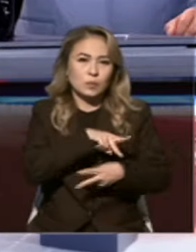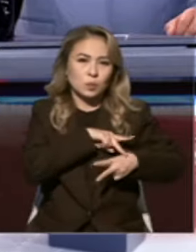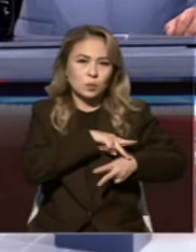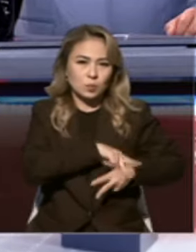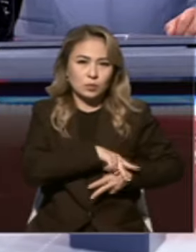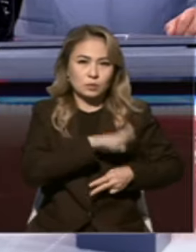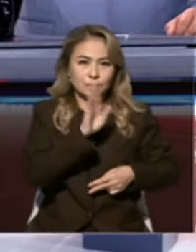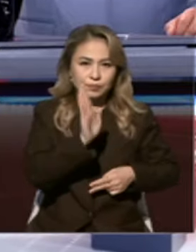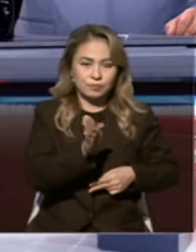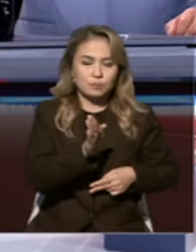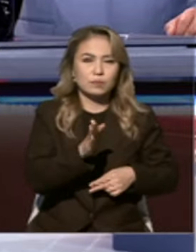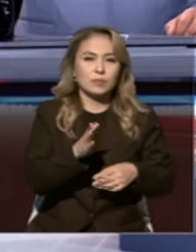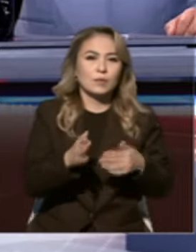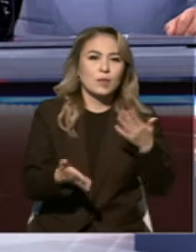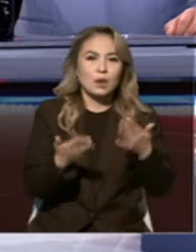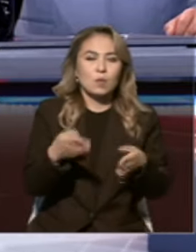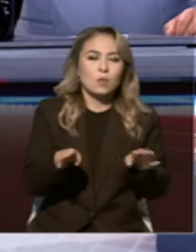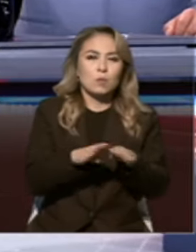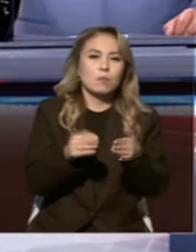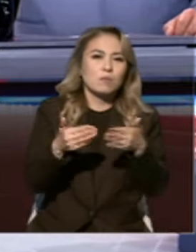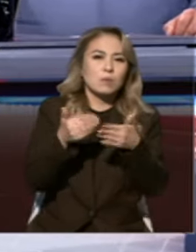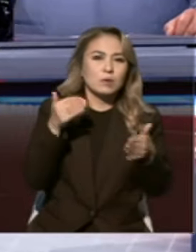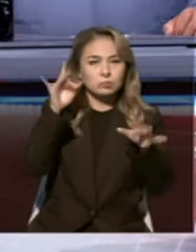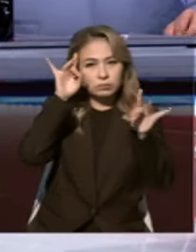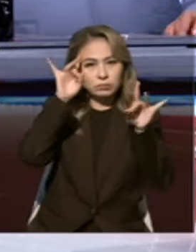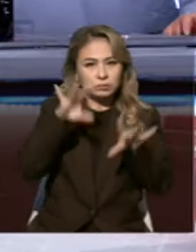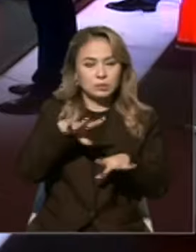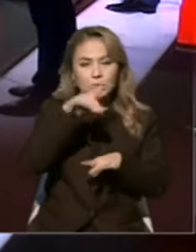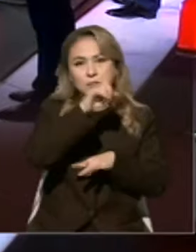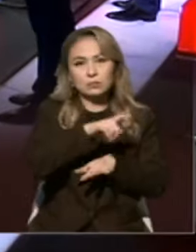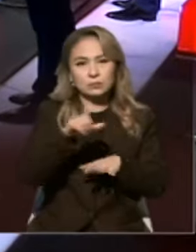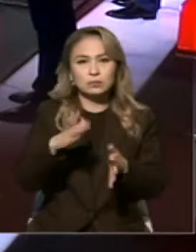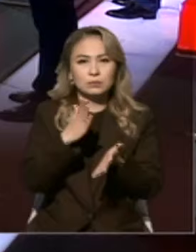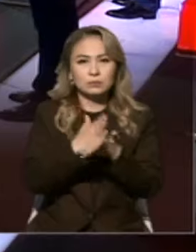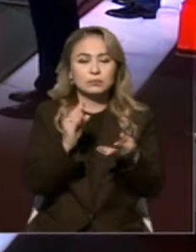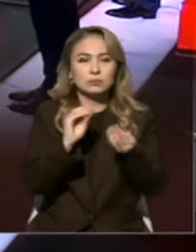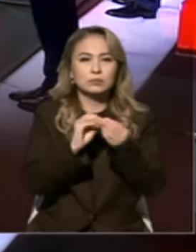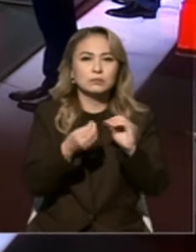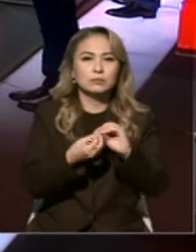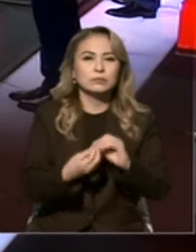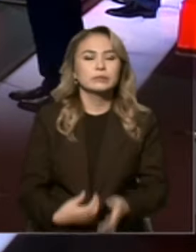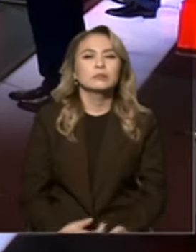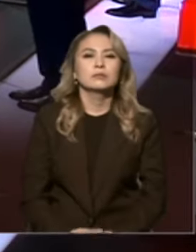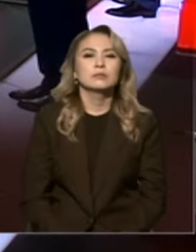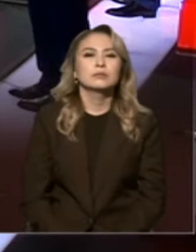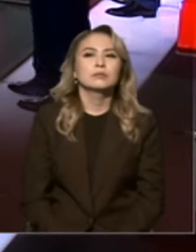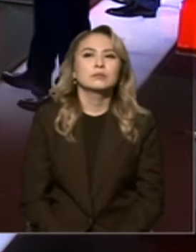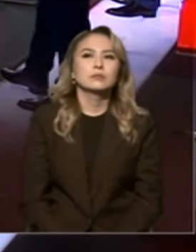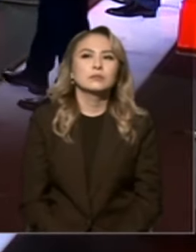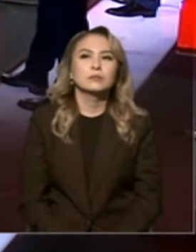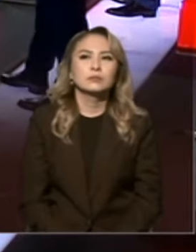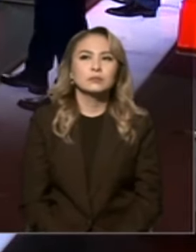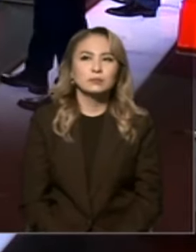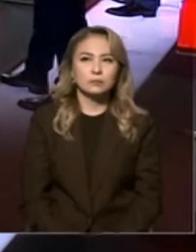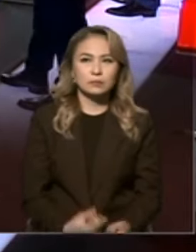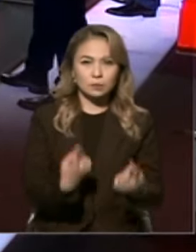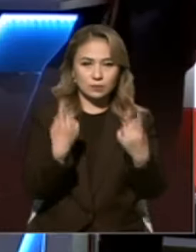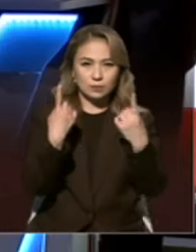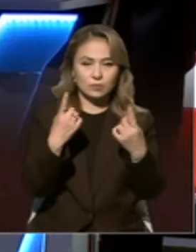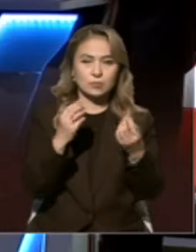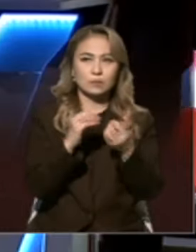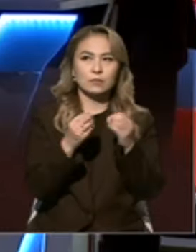аяйды ғой. Ал бірақ оған дейін ойланбаған да кісілер болып тұр ғой жерде, көрдіңіз ба, мәселе сонда. Бұл үлкен мәселе де жаңағы саяжай